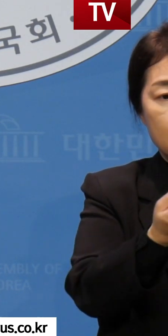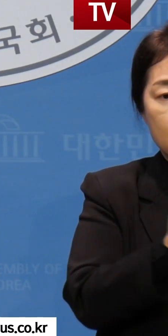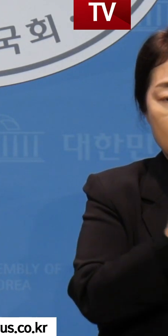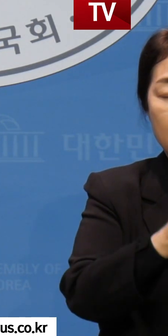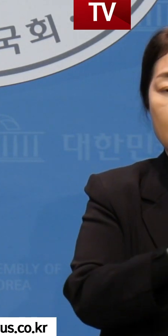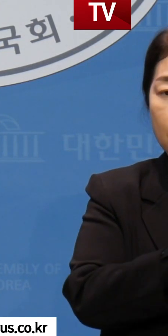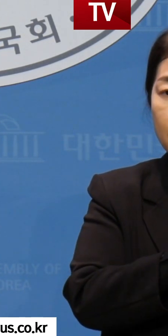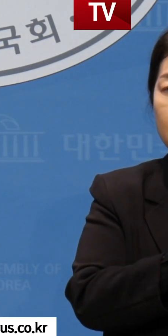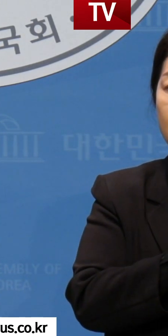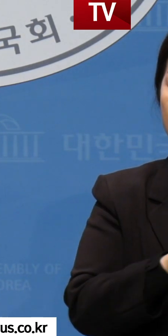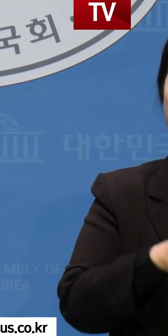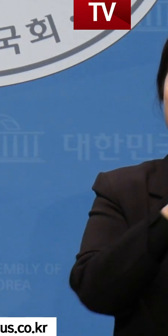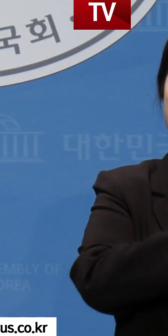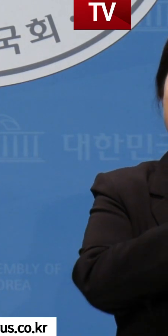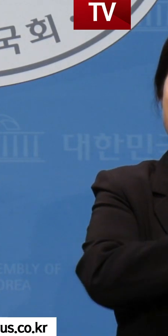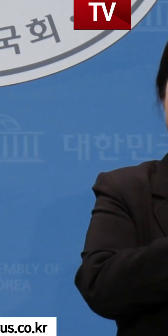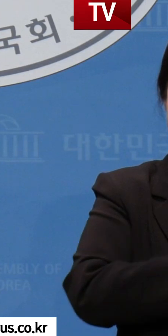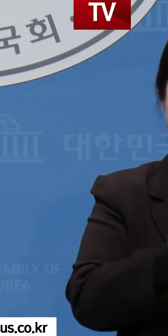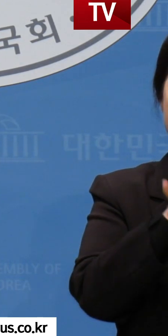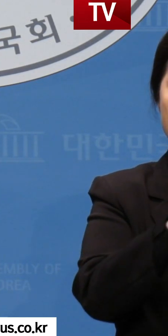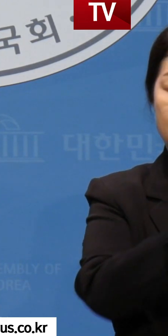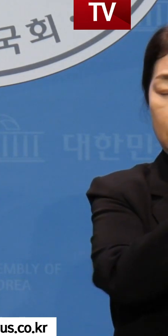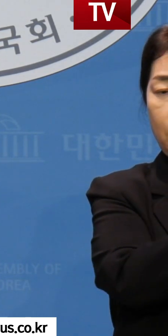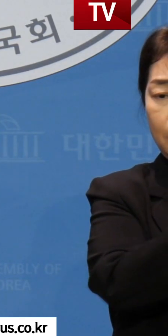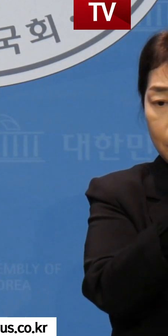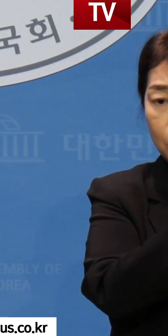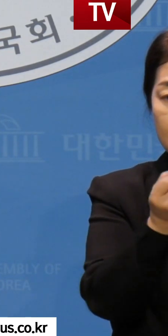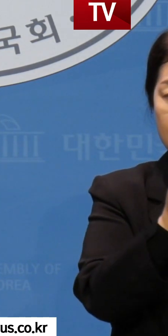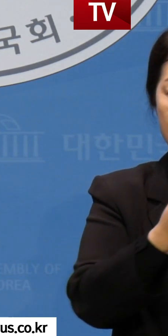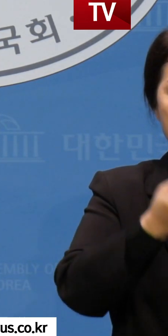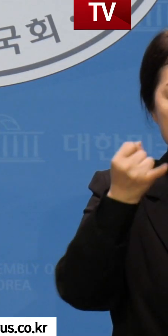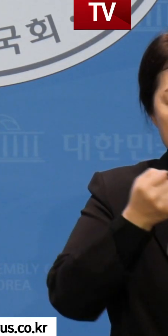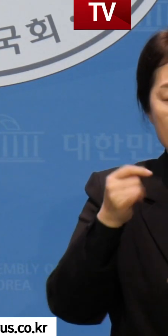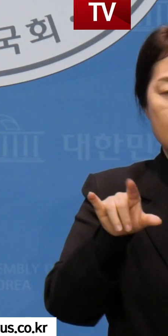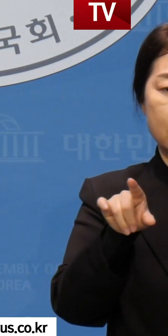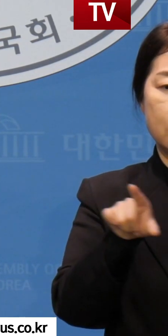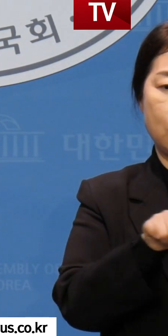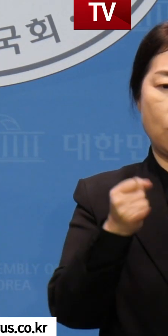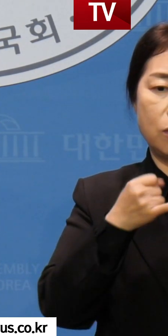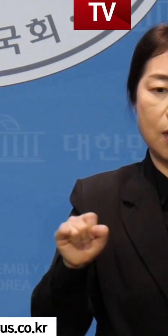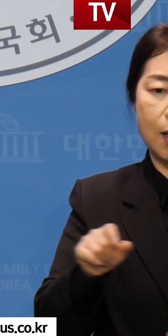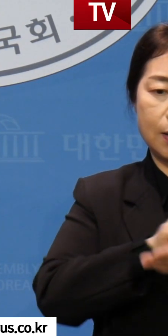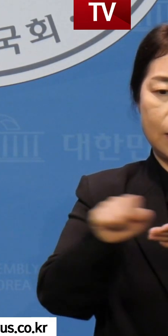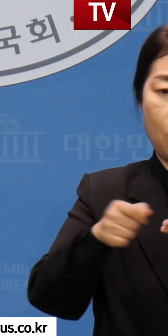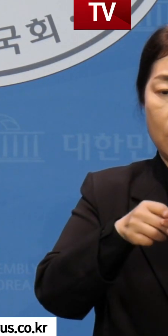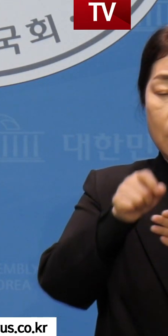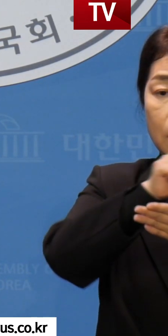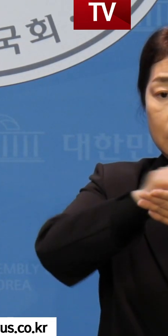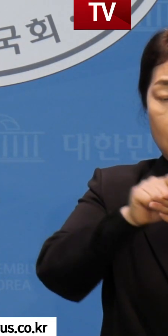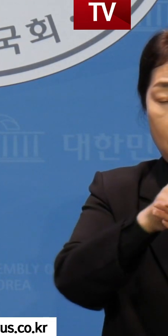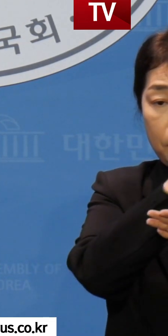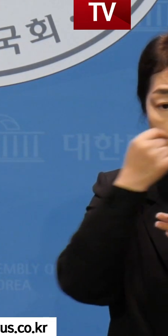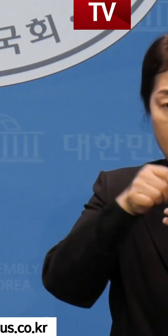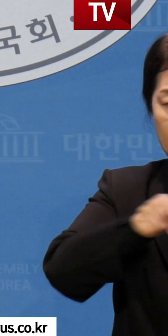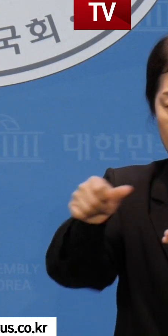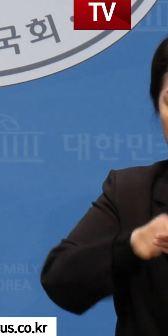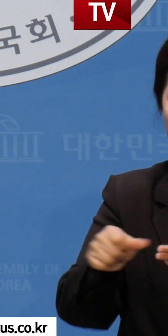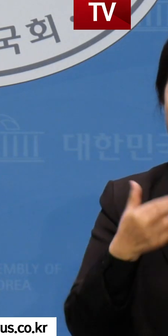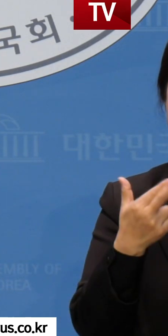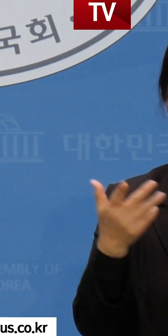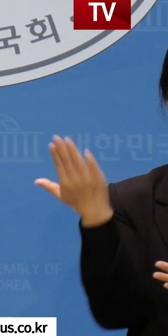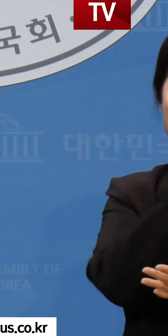캠코나 매각 금융기관 모두 연체 등 신용불량 기록을 삭제하여 정상적으로